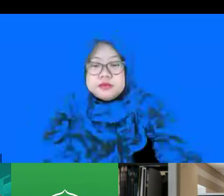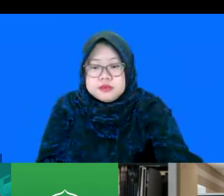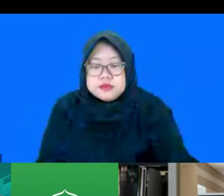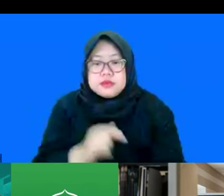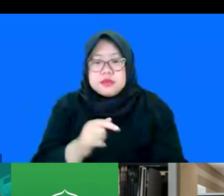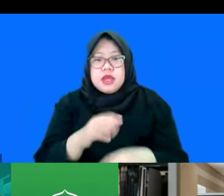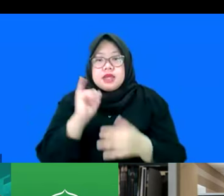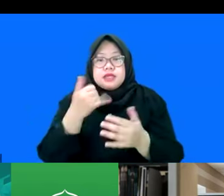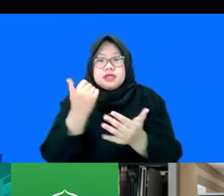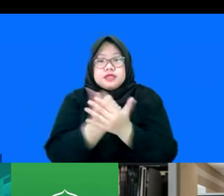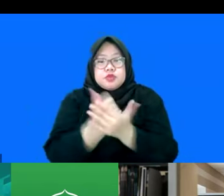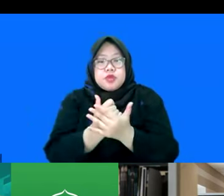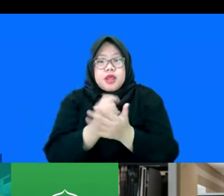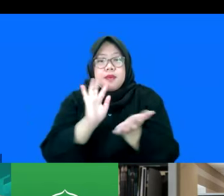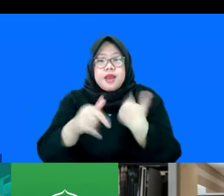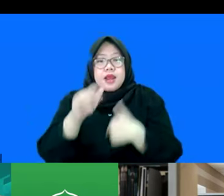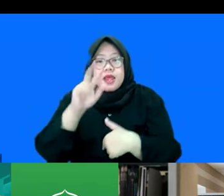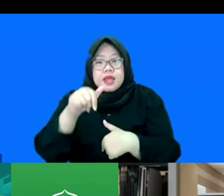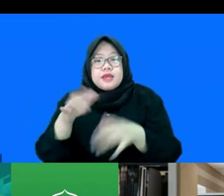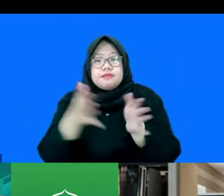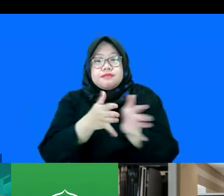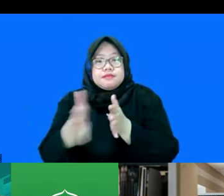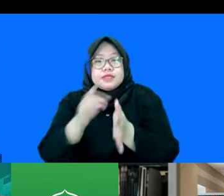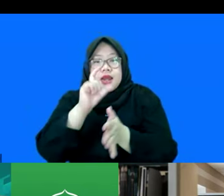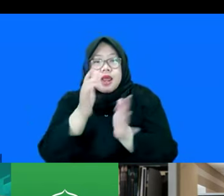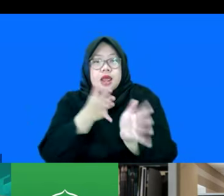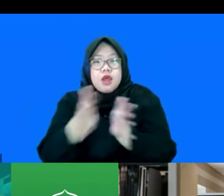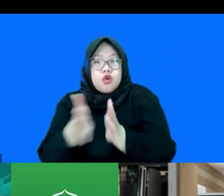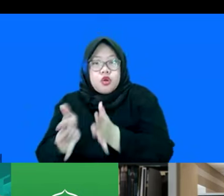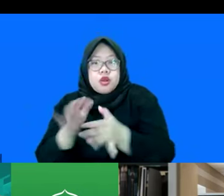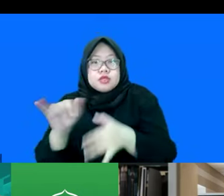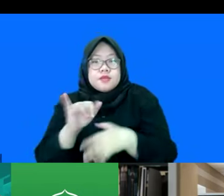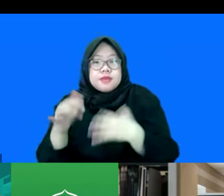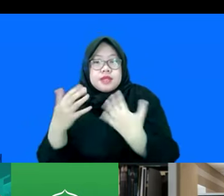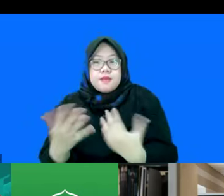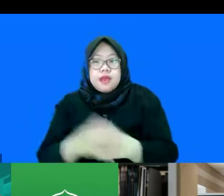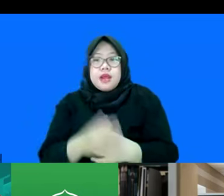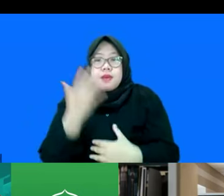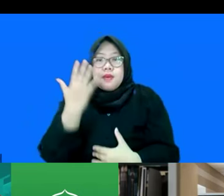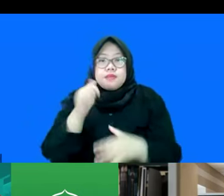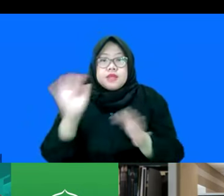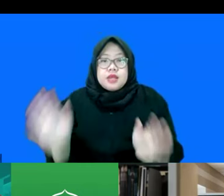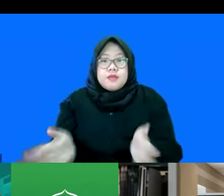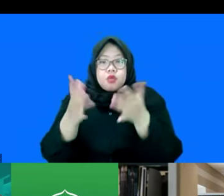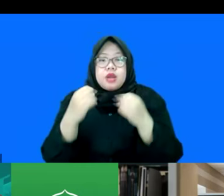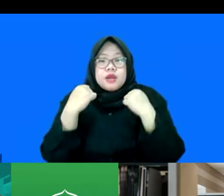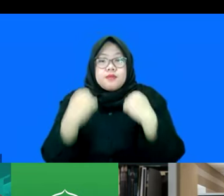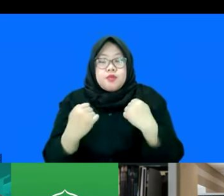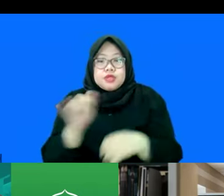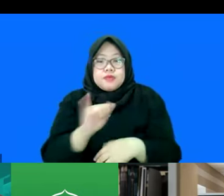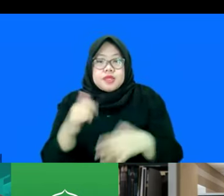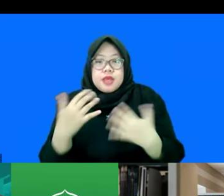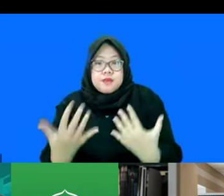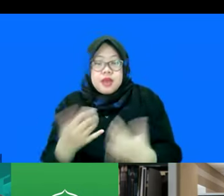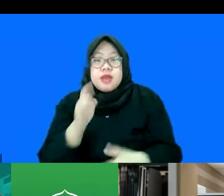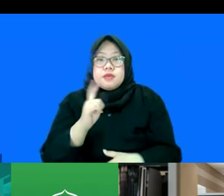mekanisme kontrol ya sebetulnya ya Mbak Rani dan teman-teman. Bagaimana itu dibangun dan diperkuat. Karena kalau yang sekarang terjadi dalam pra-peradilan itu